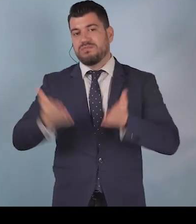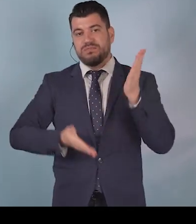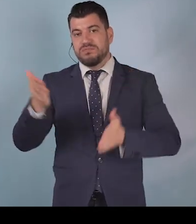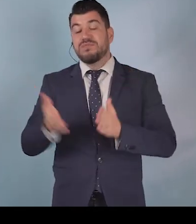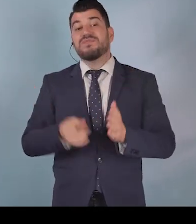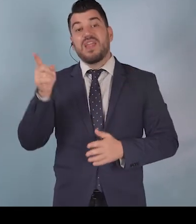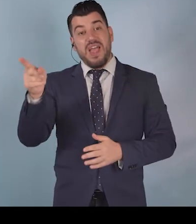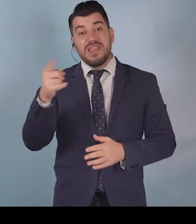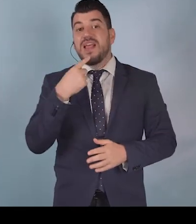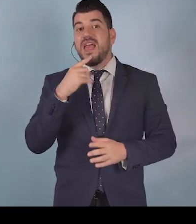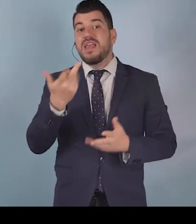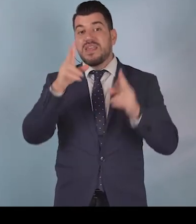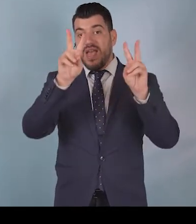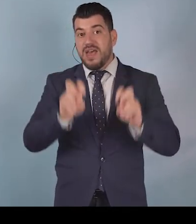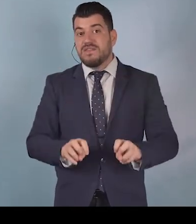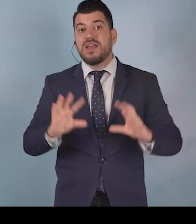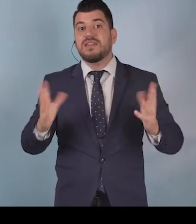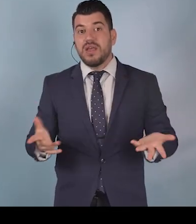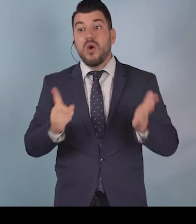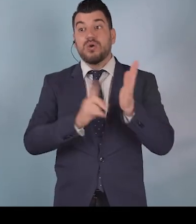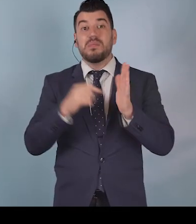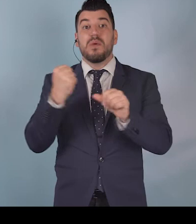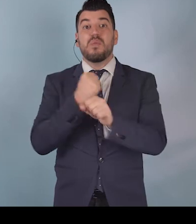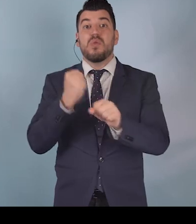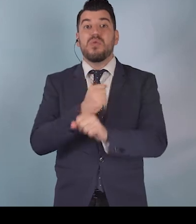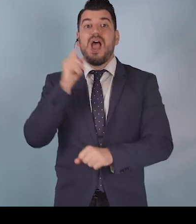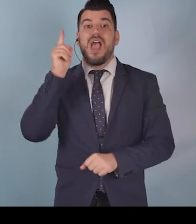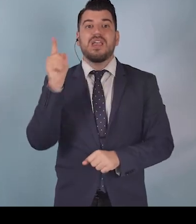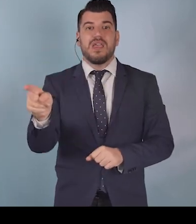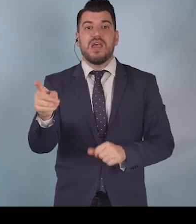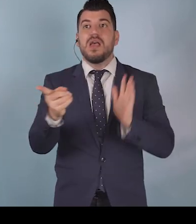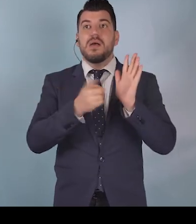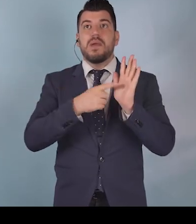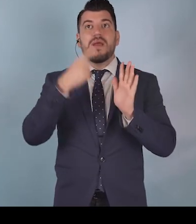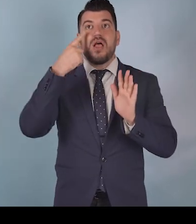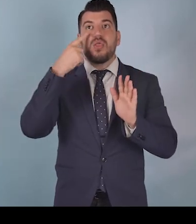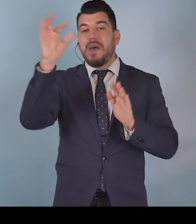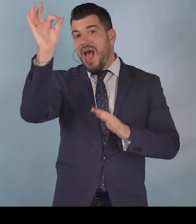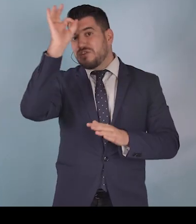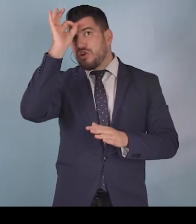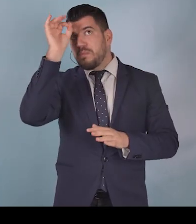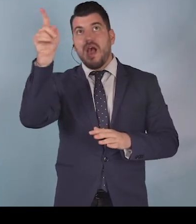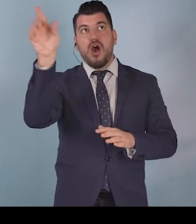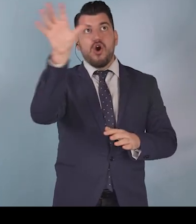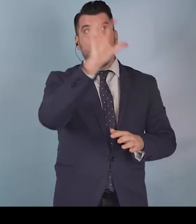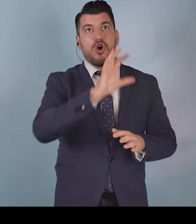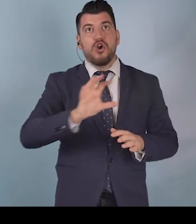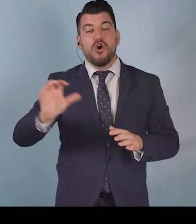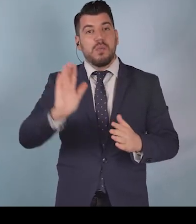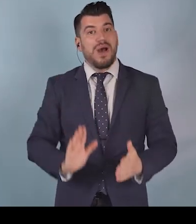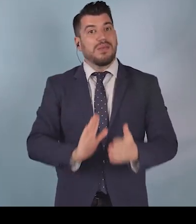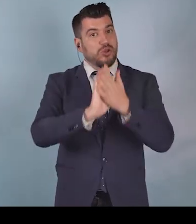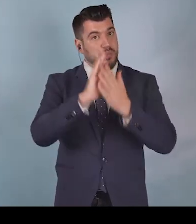από τη θυματοποίηση. Άρα εκεί μας λέει ότι πρέπει να κάνουμε δουλειά. Εκεί μας λέει ότι μπορούμε να αντλήσουμε από τα παραδείγματα άλλων χωρών που